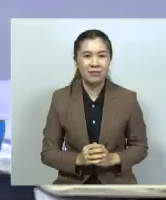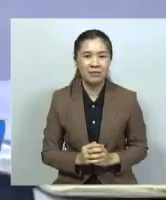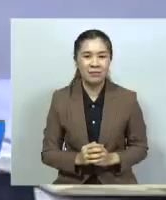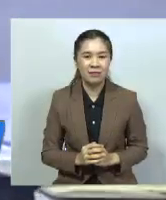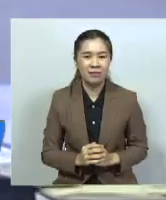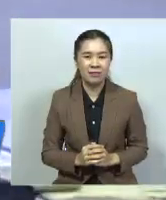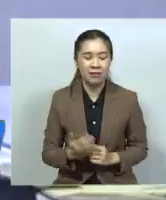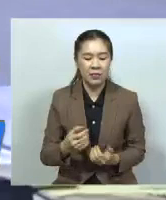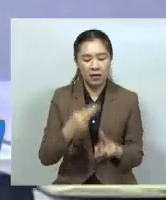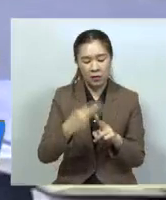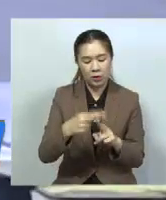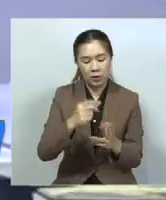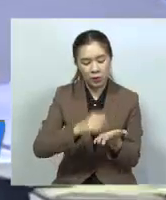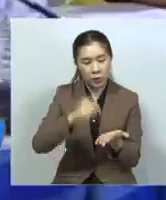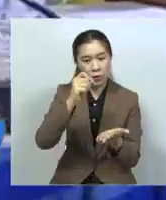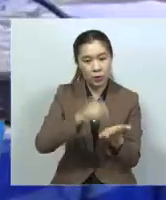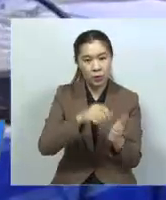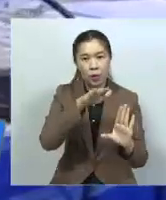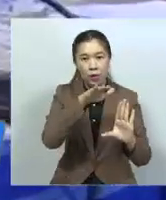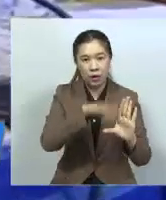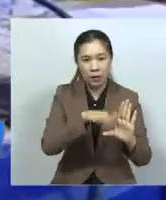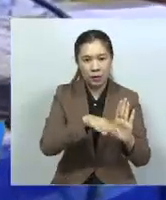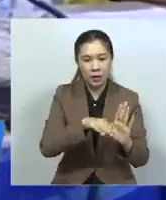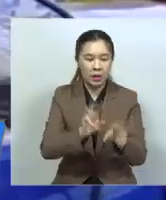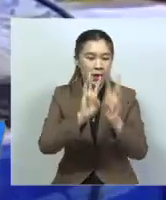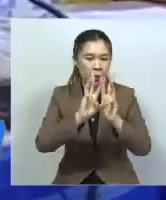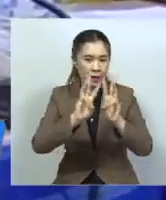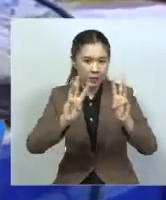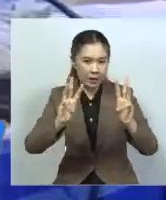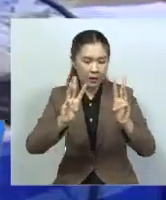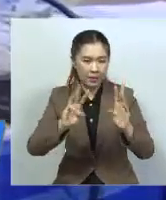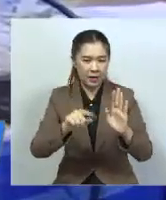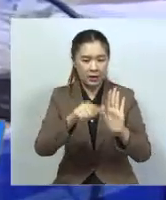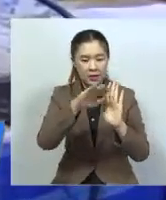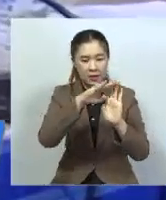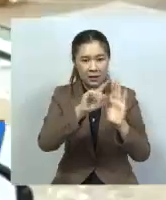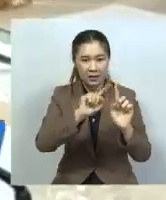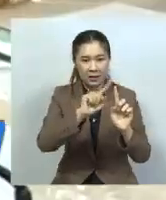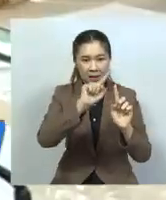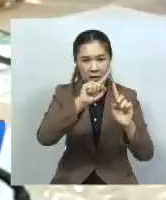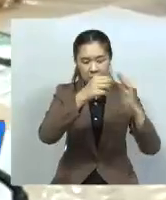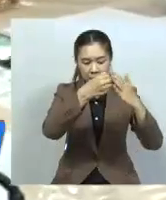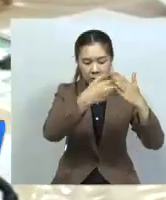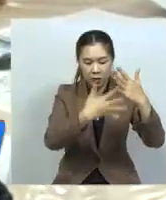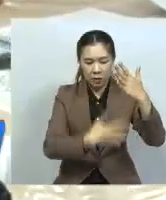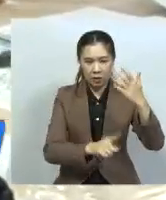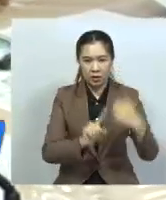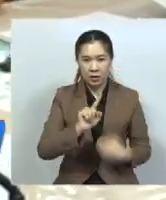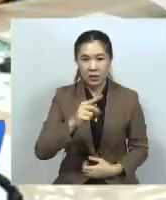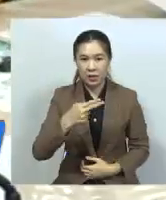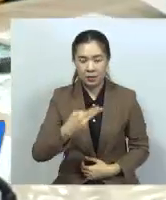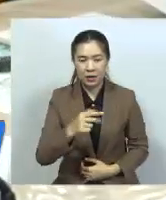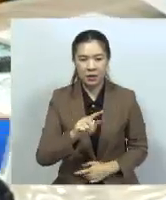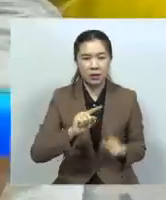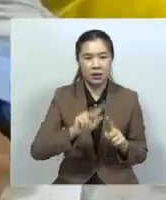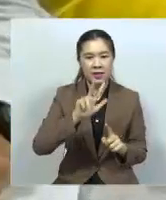ซึ่งมีการลงทะเบียนในระบบออนไลน์นะคะตั้งแต่ลำดับที่1ไปจนถึง 10,000 ในวันที่3ถึง4